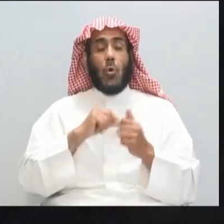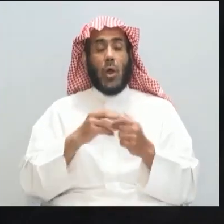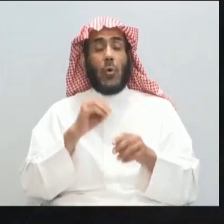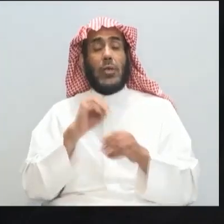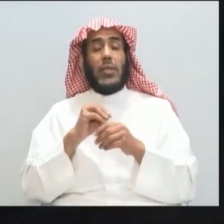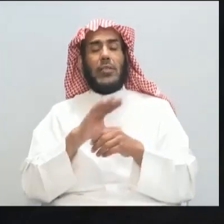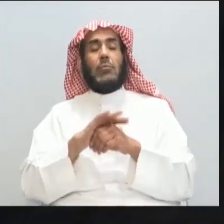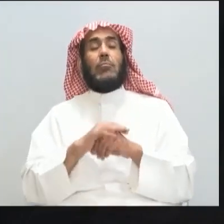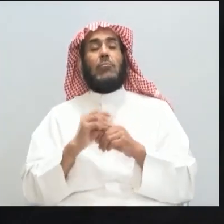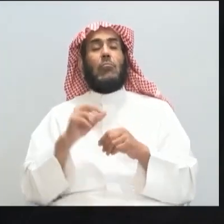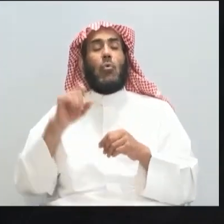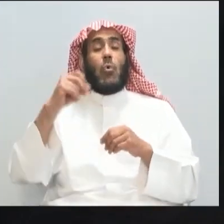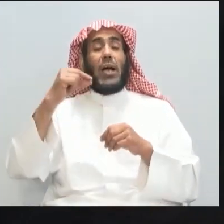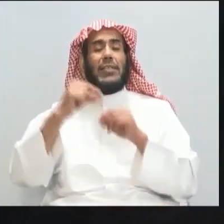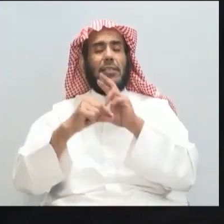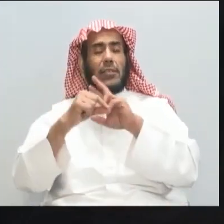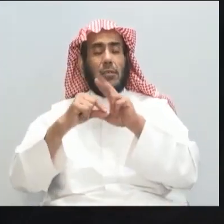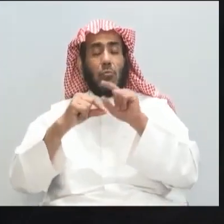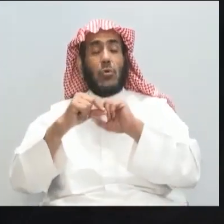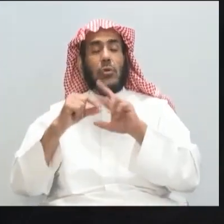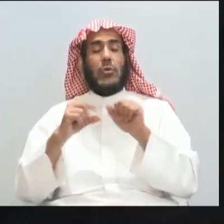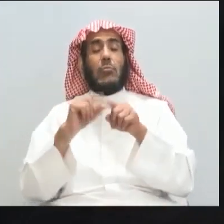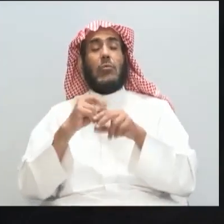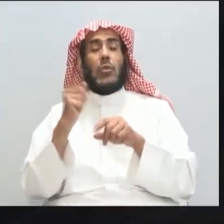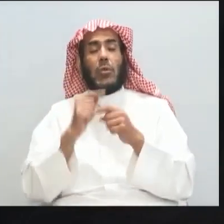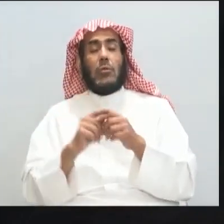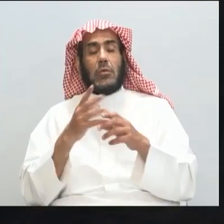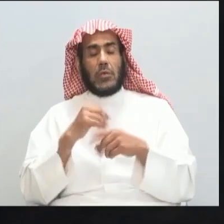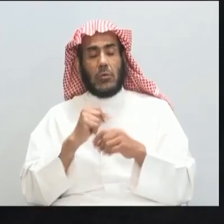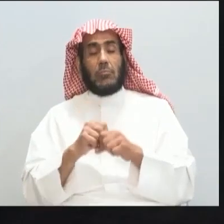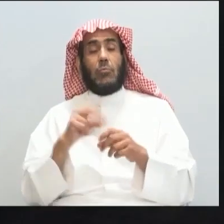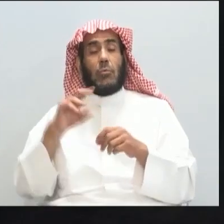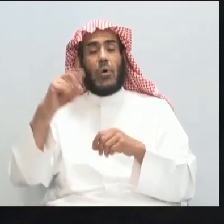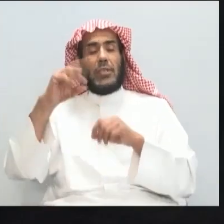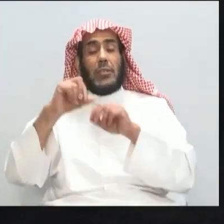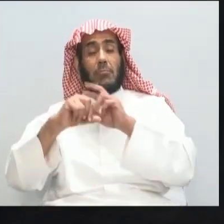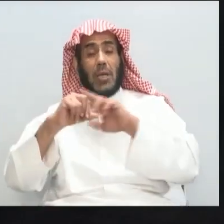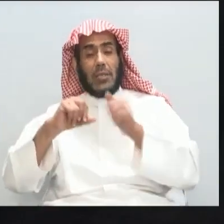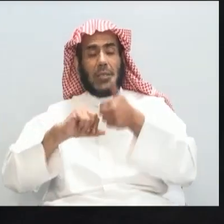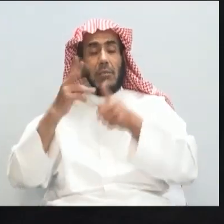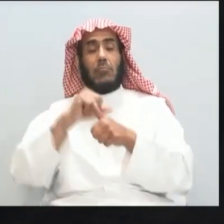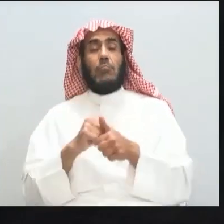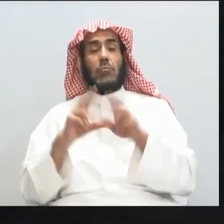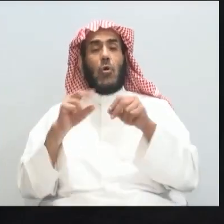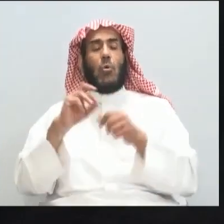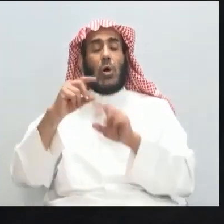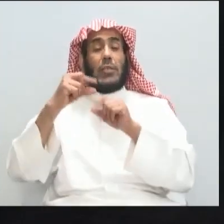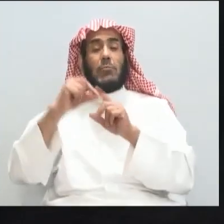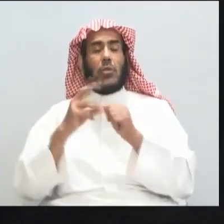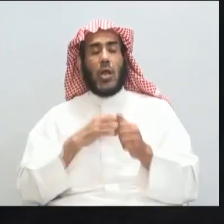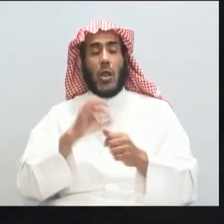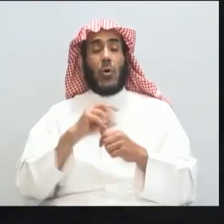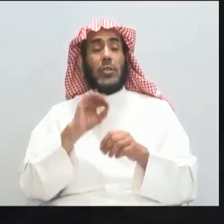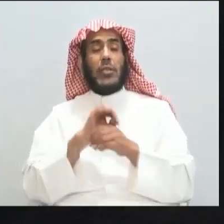تاديبه هو مؤدب هنا بالتنوين زيدا هنا بالتنوين كذلك بالفتح هو مؤدب زيدا اذا نوى